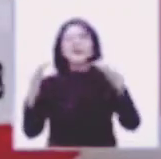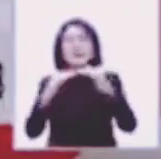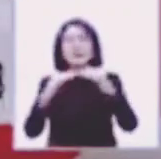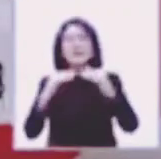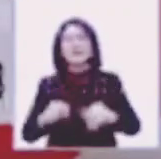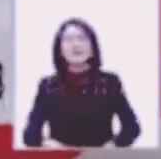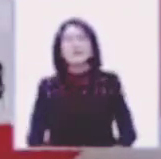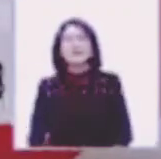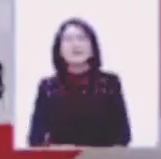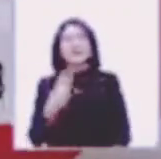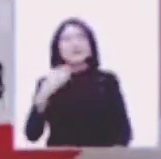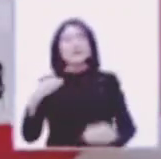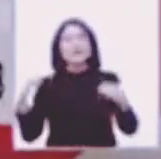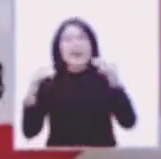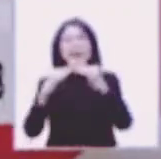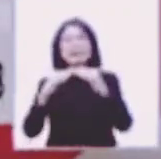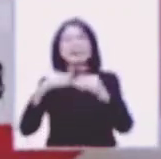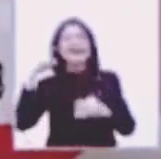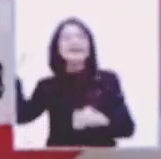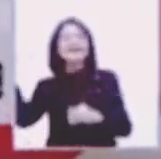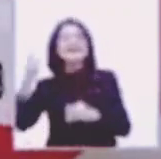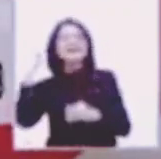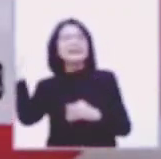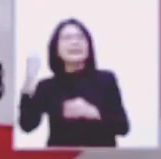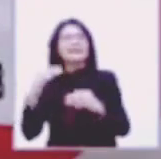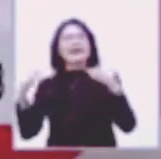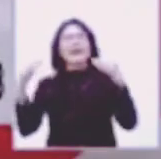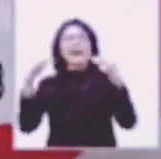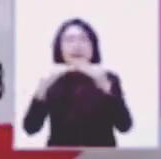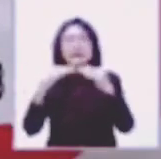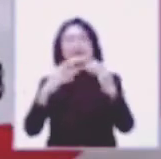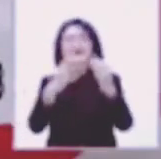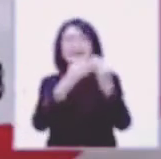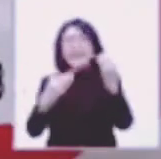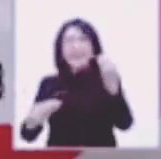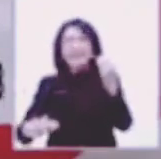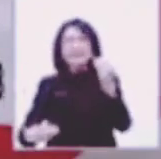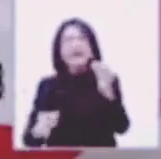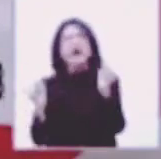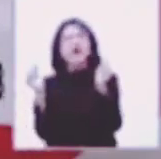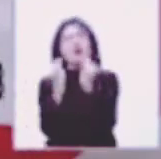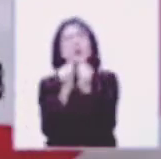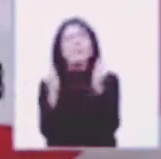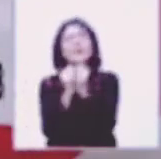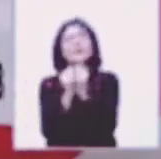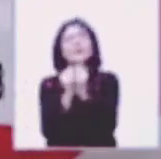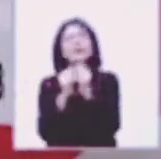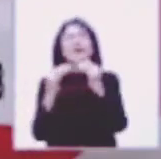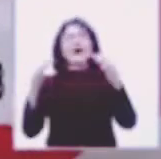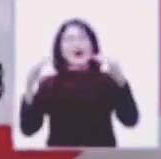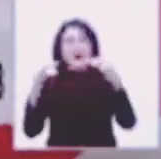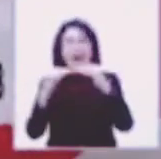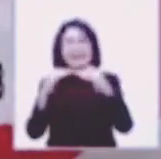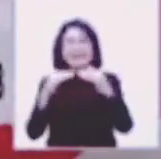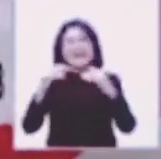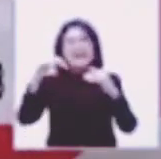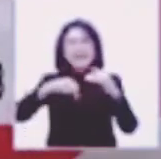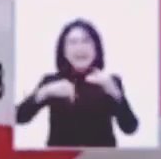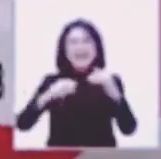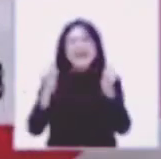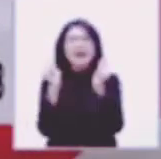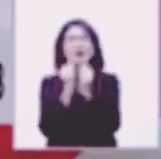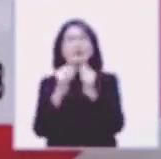baik. Yang kedua, keadilan iklim. Yang ketiga, keadilan antar generasi. Komitmen keadilan ini dari termasuk komitmen